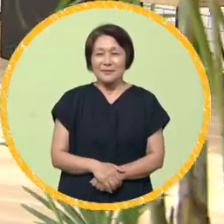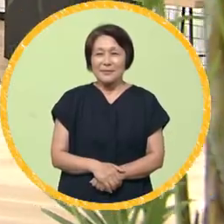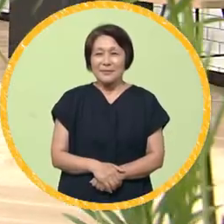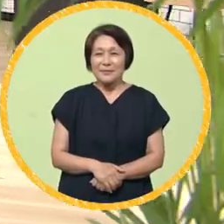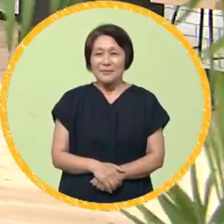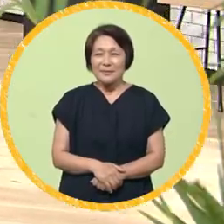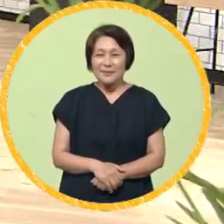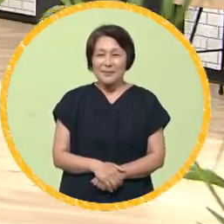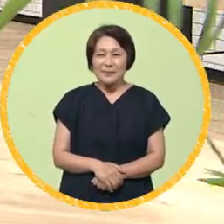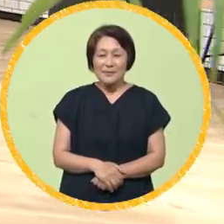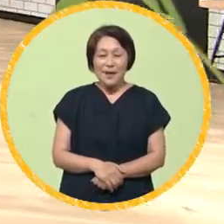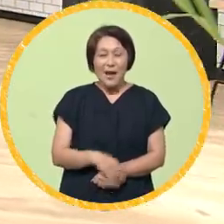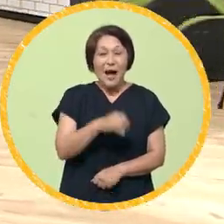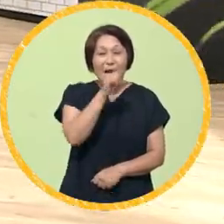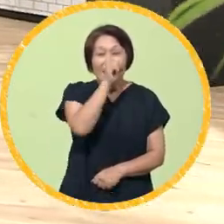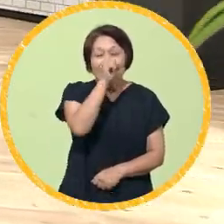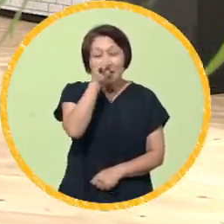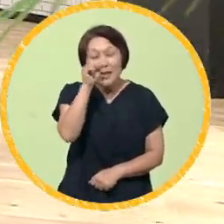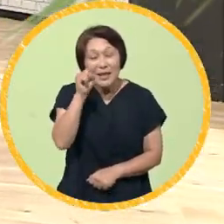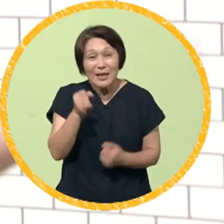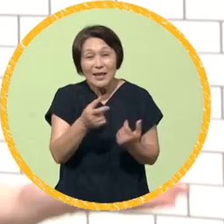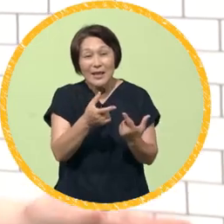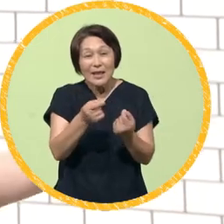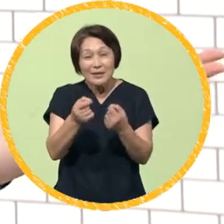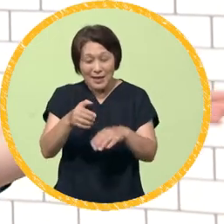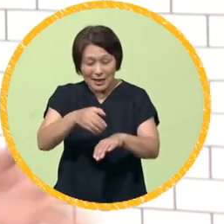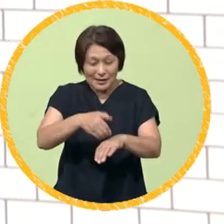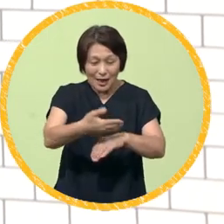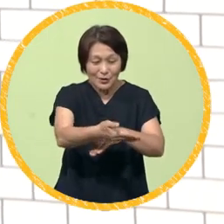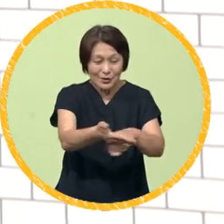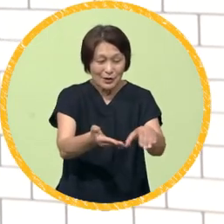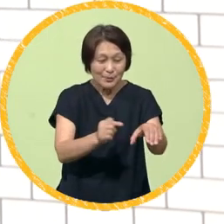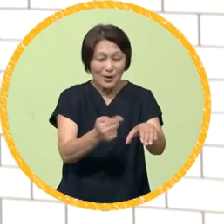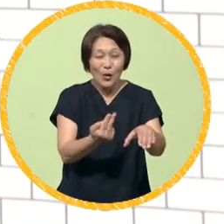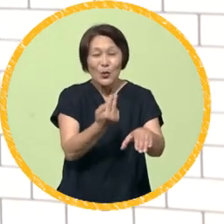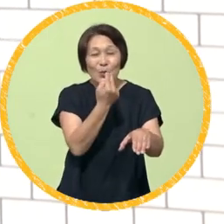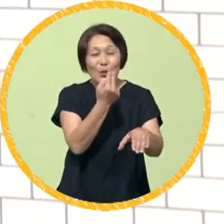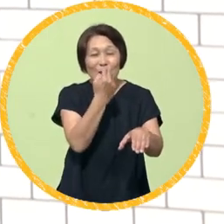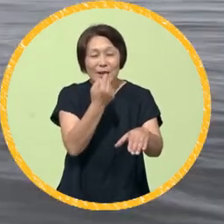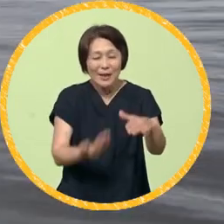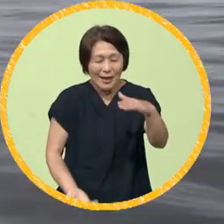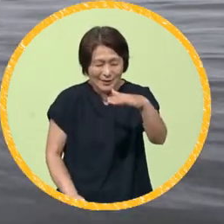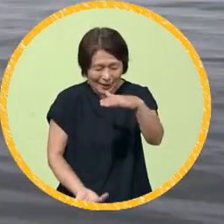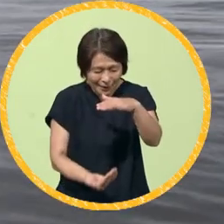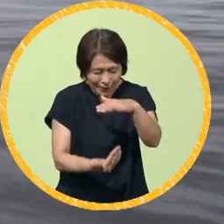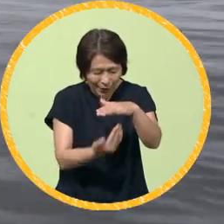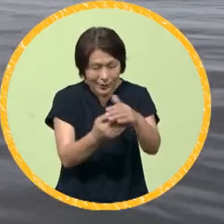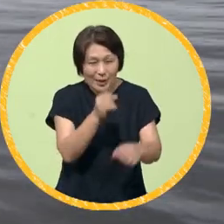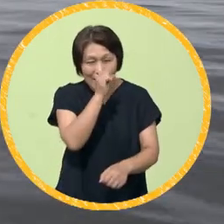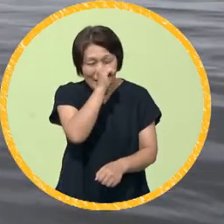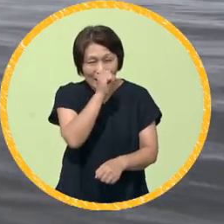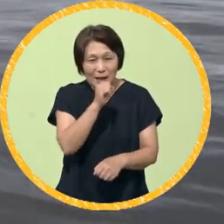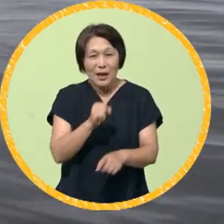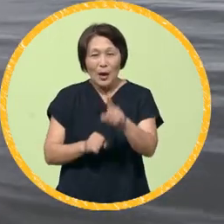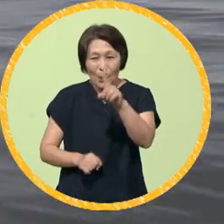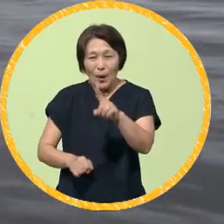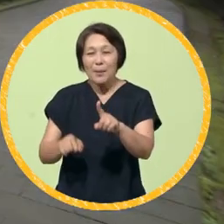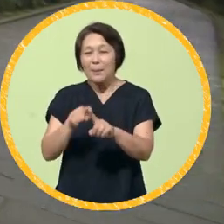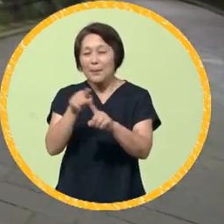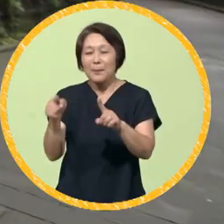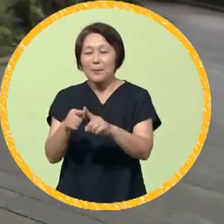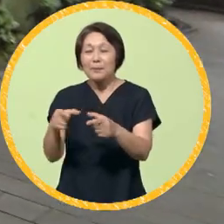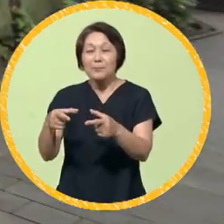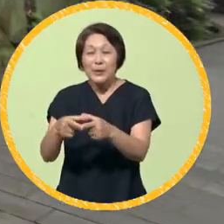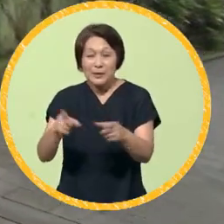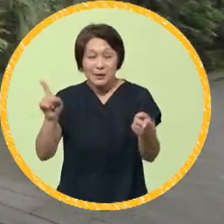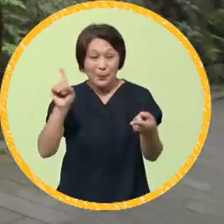いいですね。 もうそもそも猿島の雰囲気がね、 最高でしたね。 ワンピースにぴったりなんですよね。 そうそうそう、だ